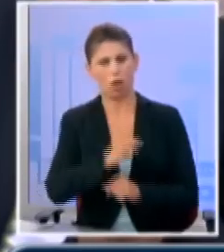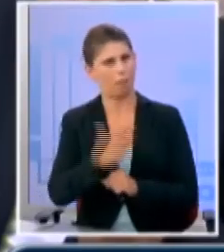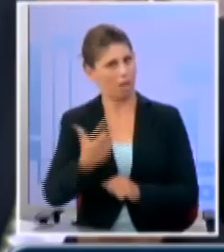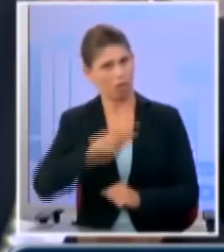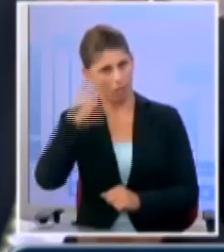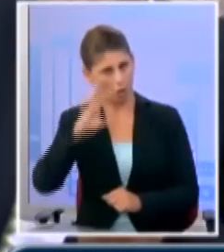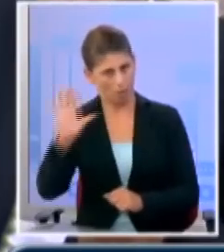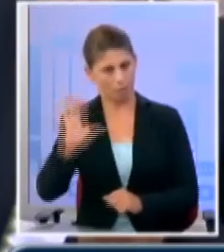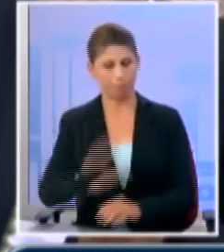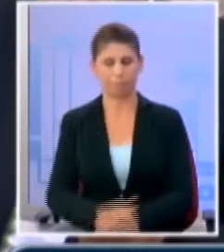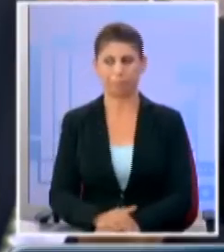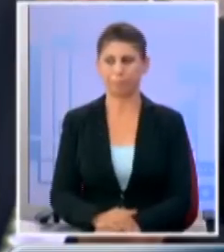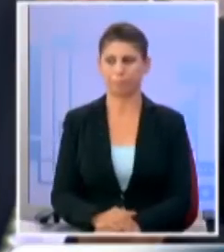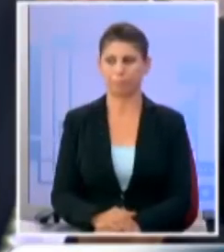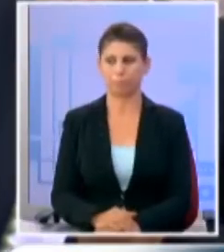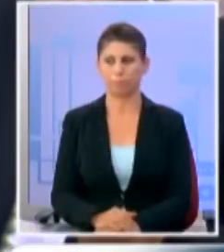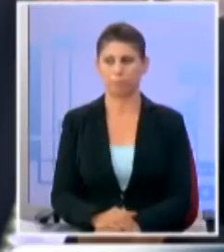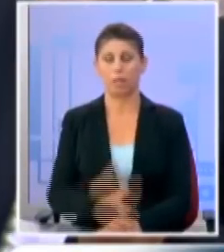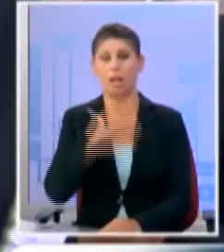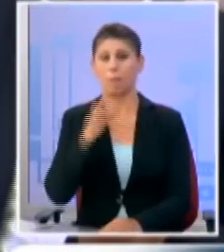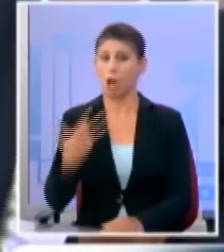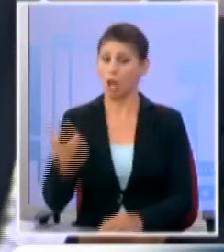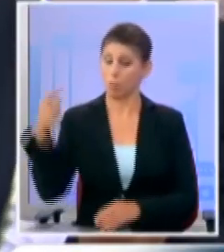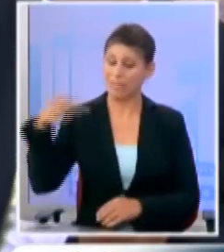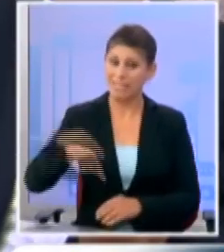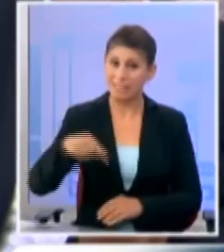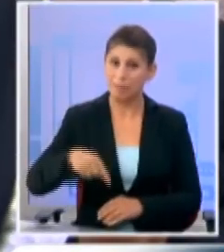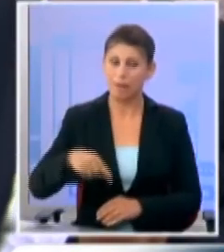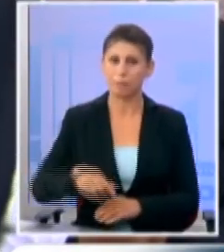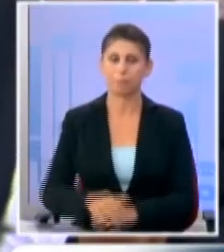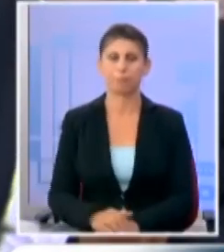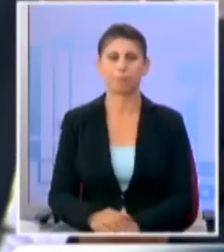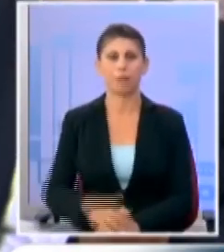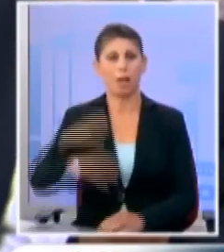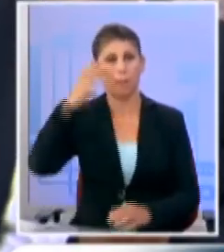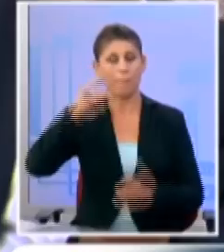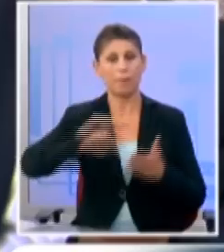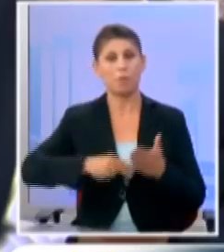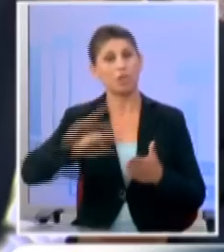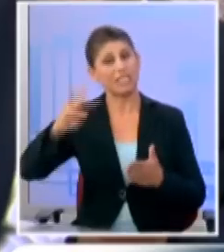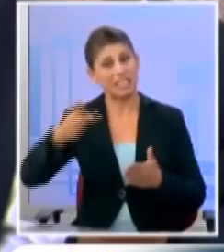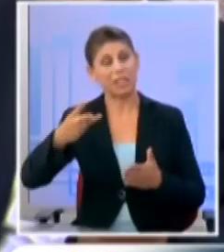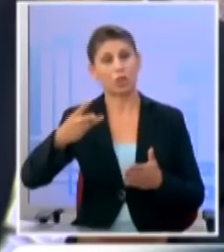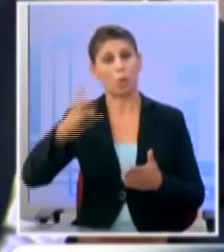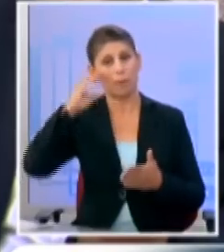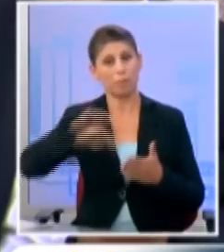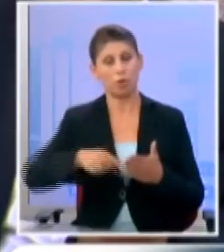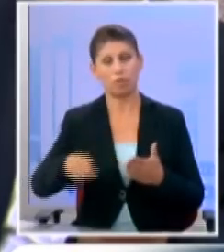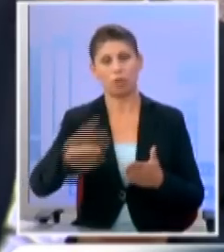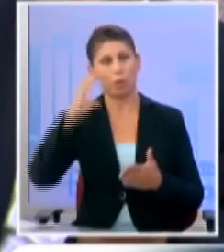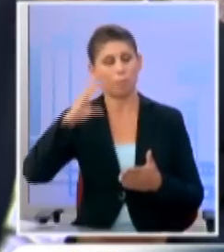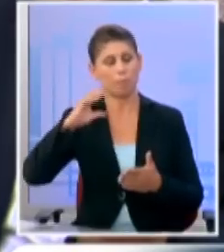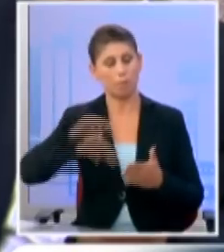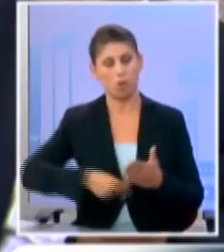Λοιπόν, έχουμε και σήμερα με το μνημόνιο, το τρίτο μνημόνιο, το λεγόμενο μνημόνιο της